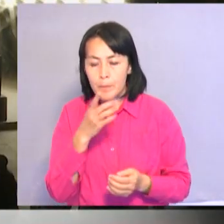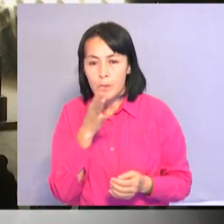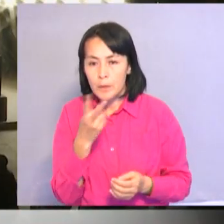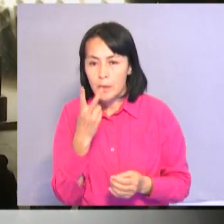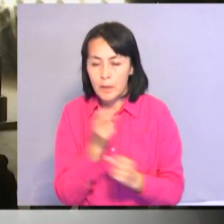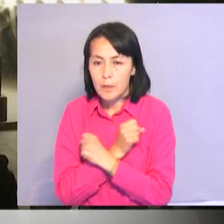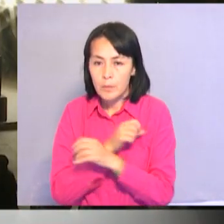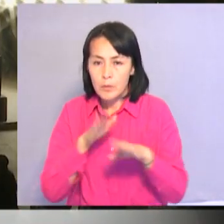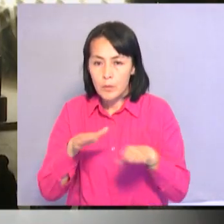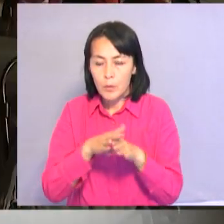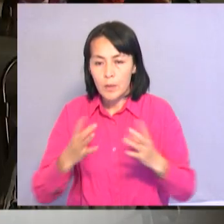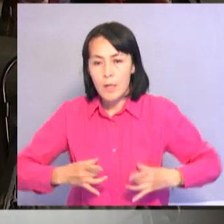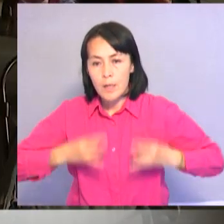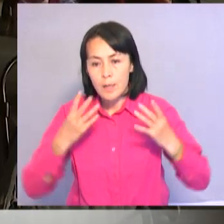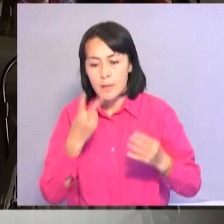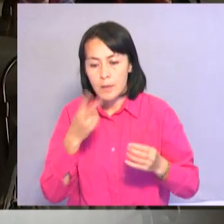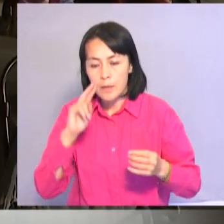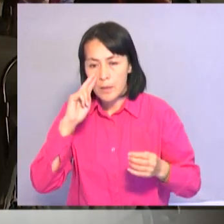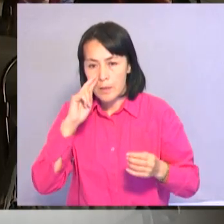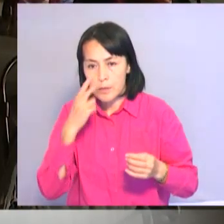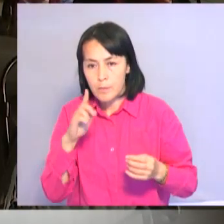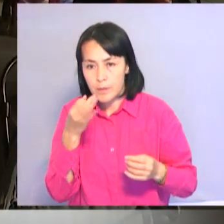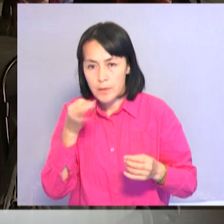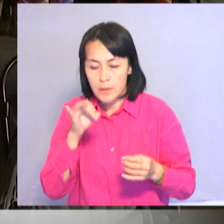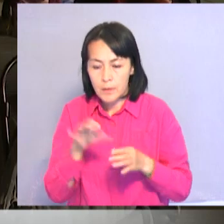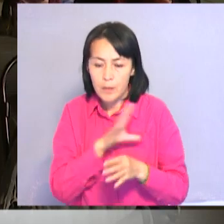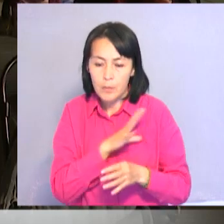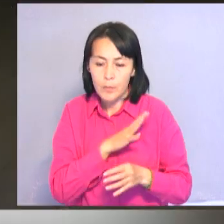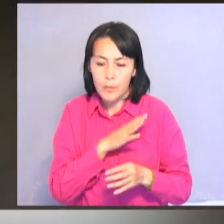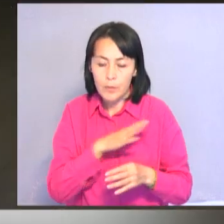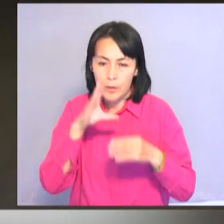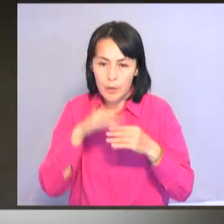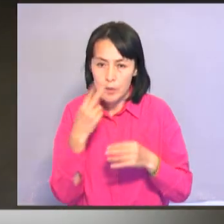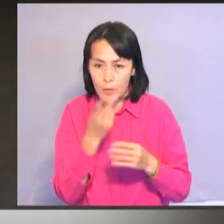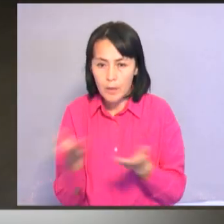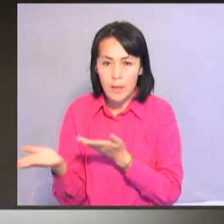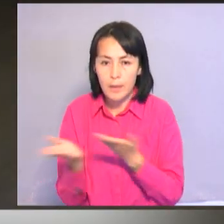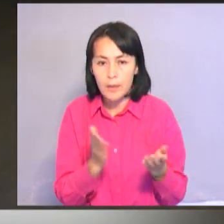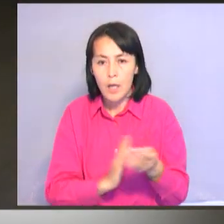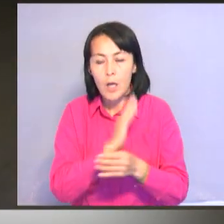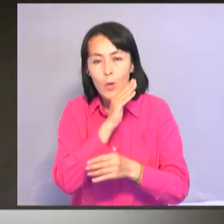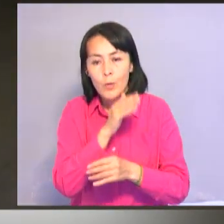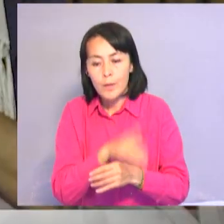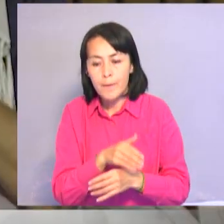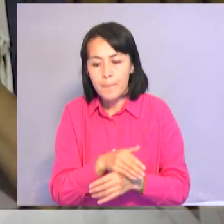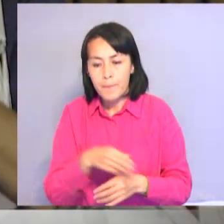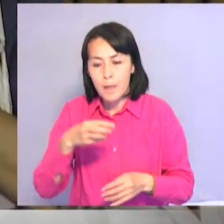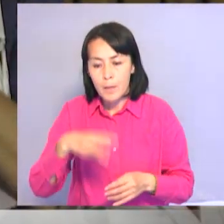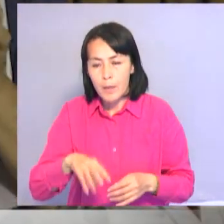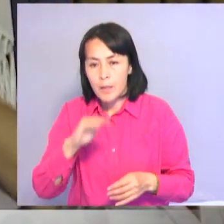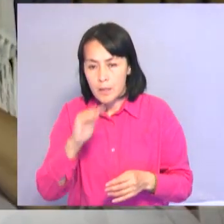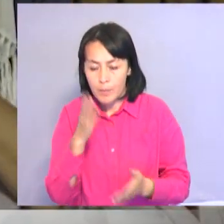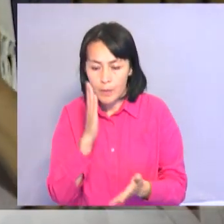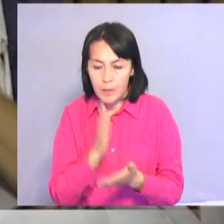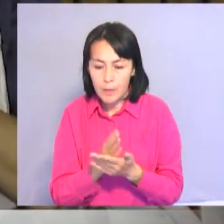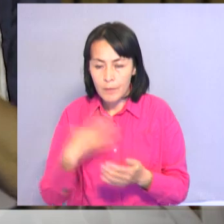екі саябақта өткен концерттің екінші бөлімі Шымсити-де ұйымдастырылды. Дәстүрлі кешті көруге арнайы келген қонақтар арасында Майра Жаппарова да